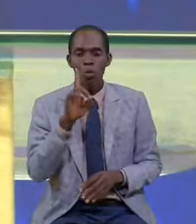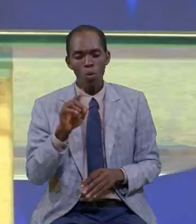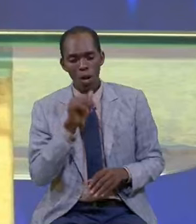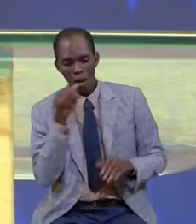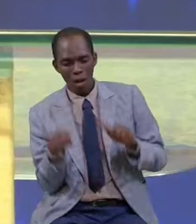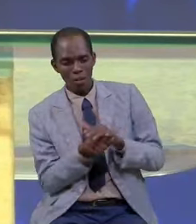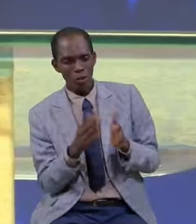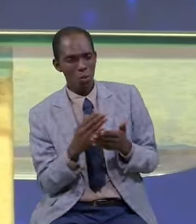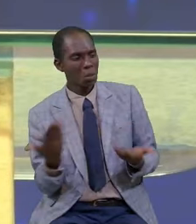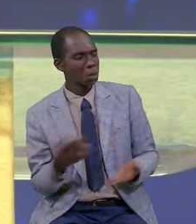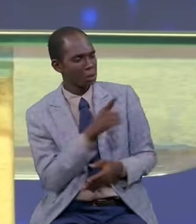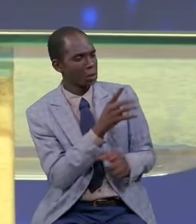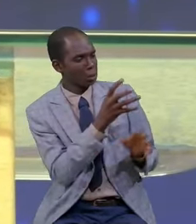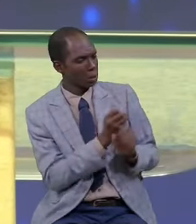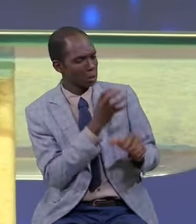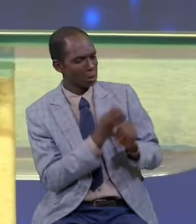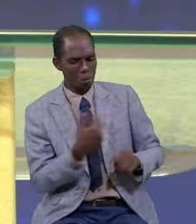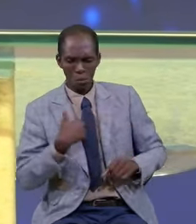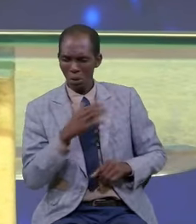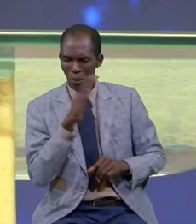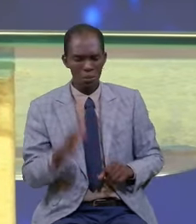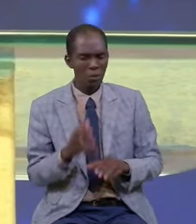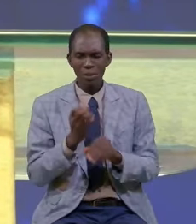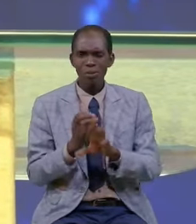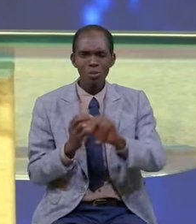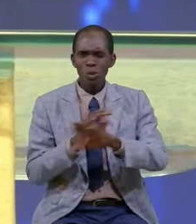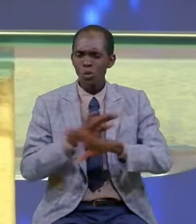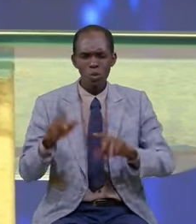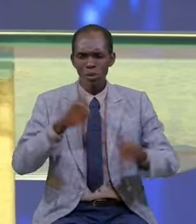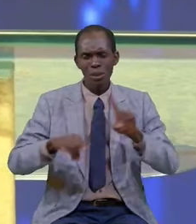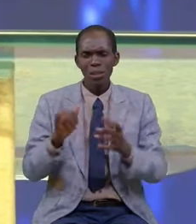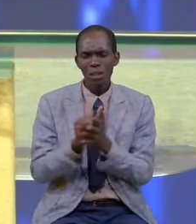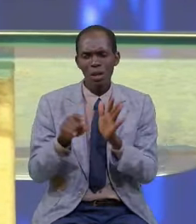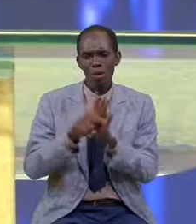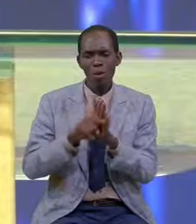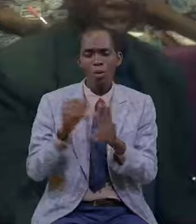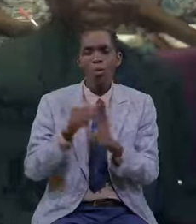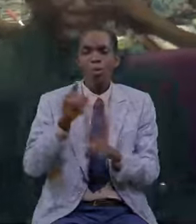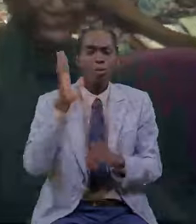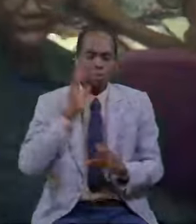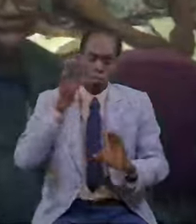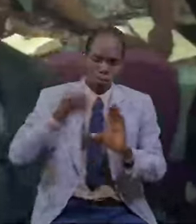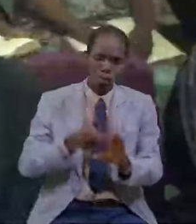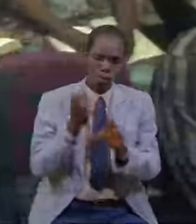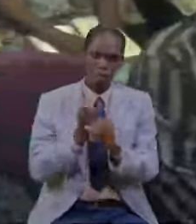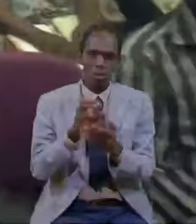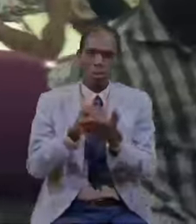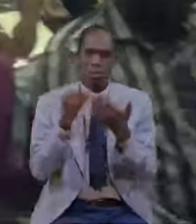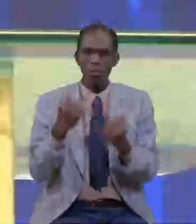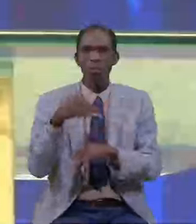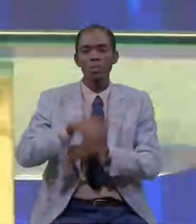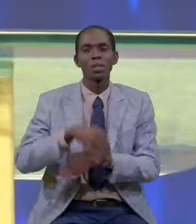dans le coin et ils l'obtiennent. Moi, je n'ai rien. Non, vous êtes participants ce soir au nom